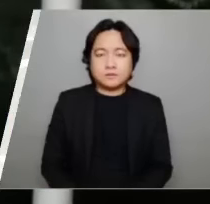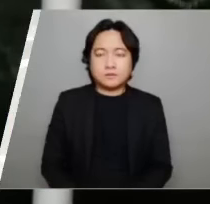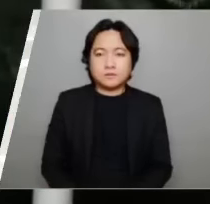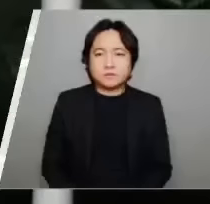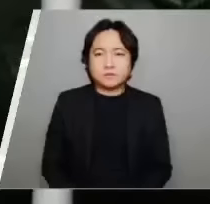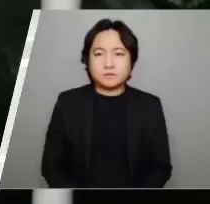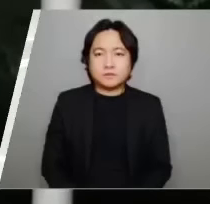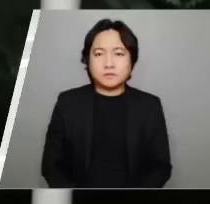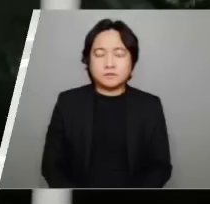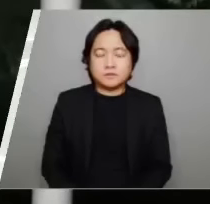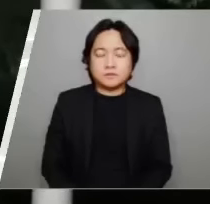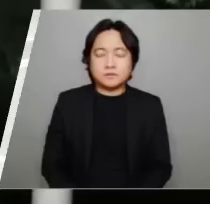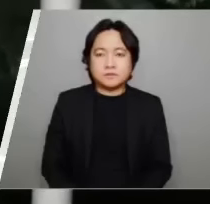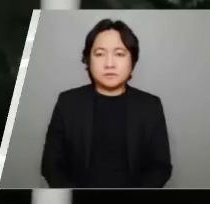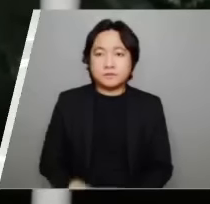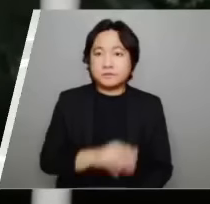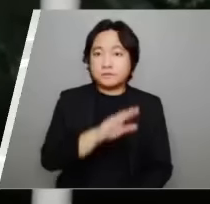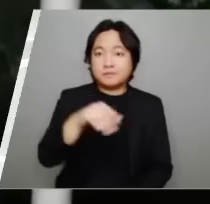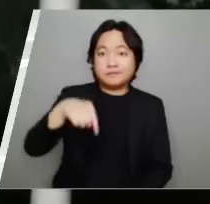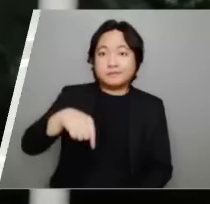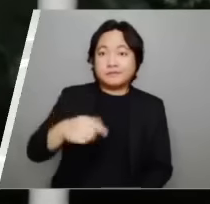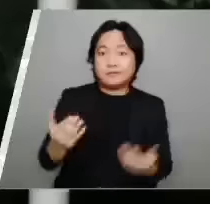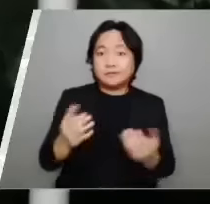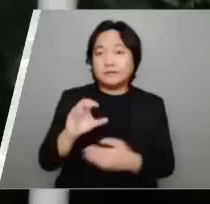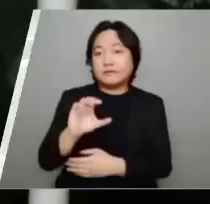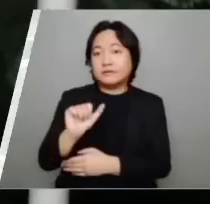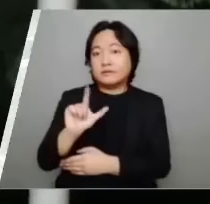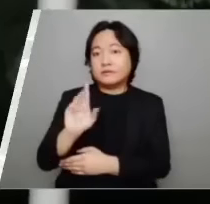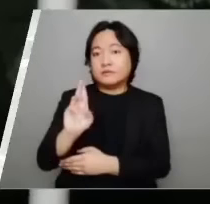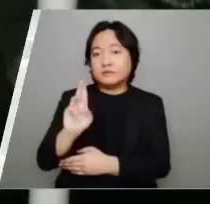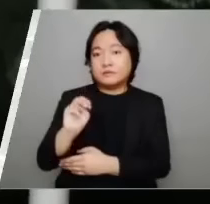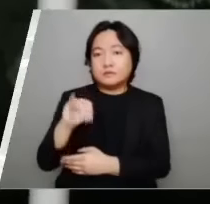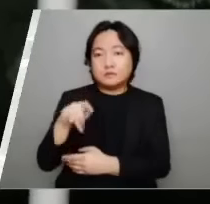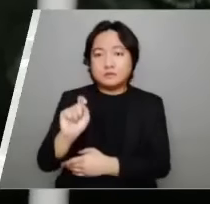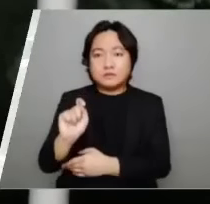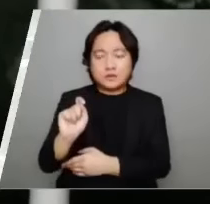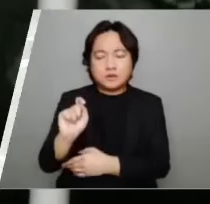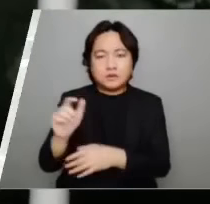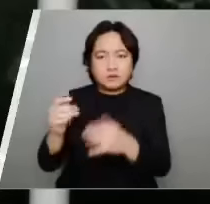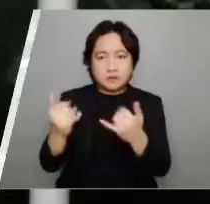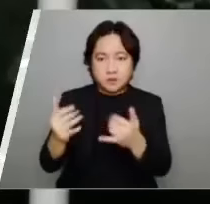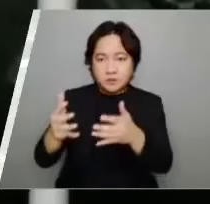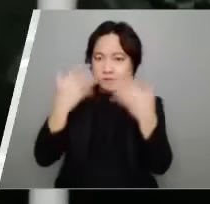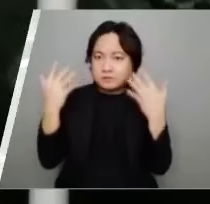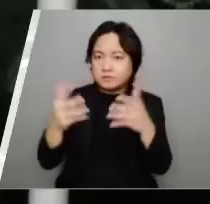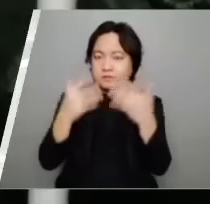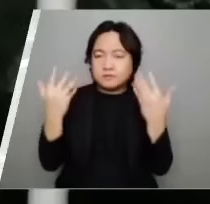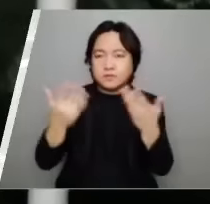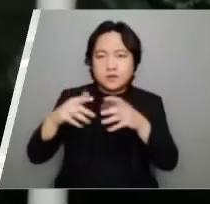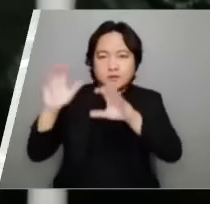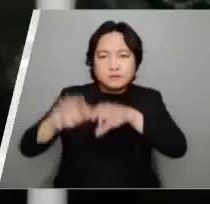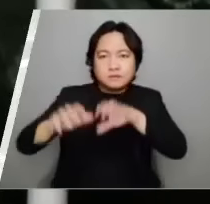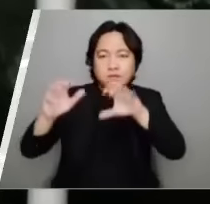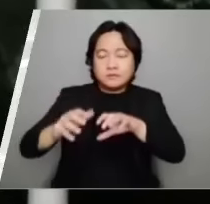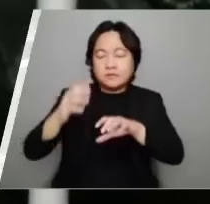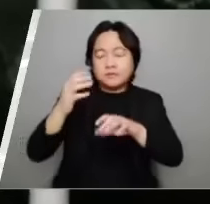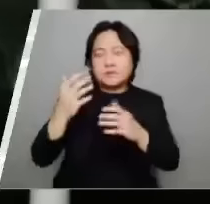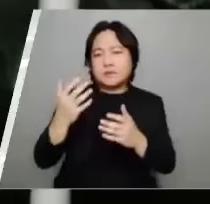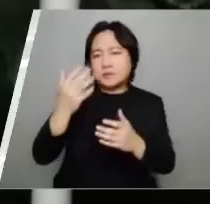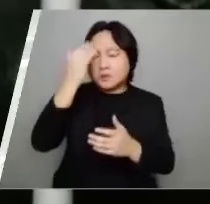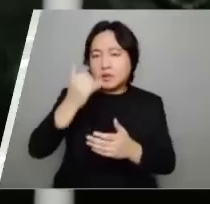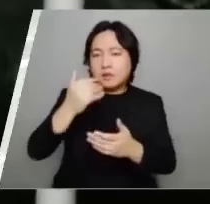Pia, dito sa Kalumpit, Bulacan ay nararanasan na natin yung malakas na hangin at malakas na ulan dulot nga ng Bagyong Christine. At dito nga sa